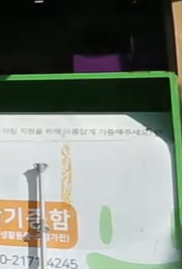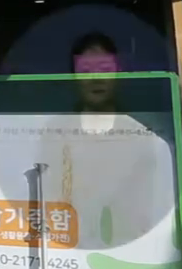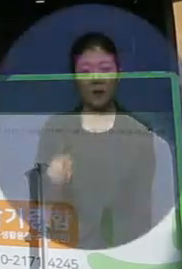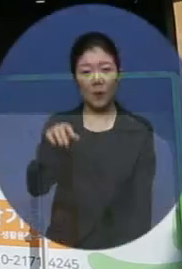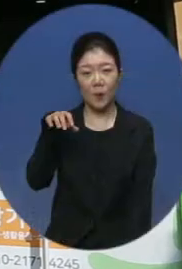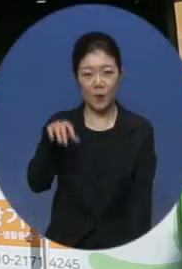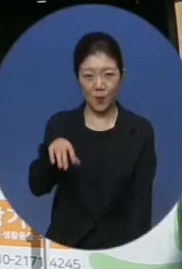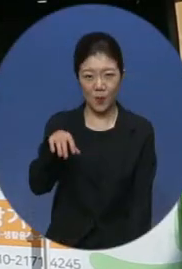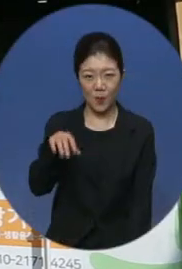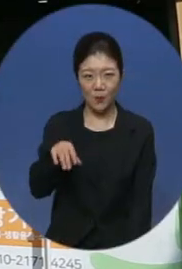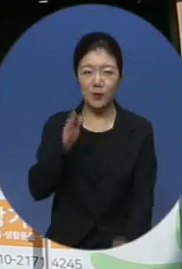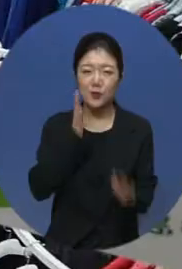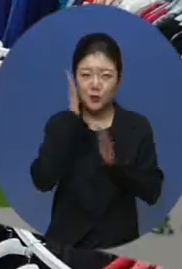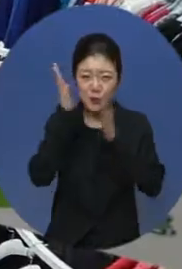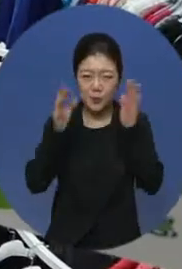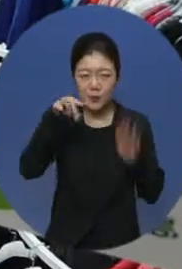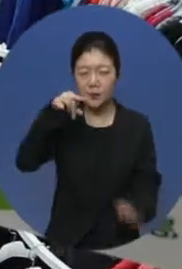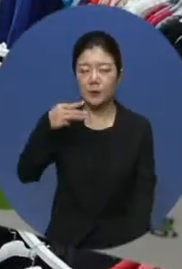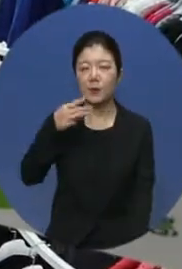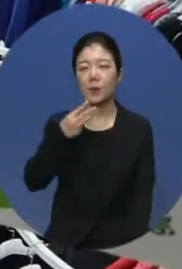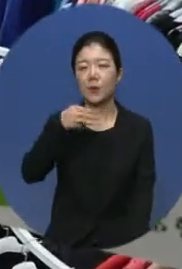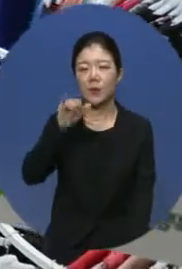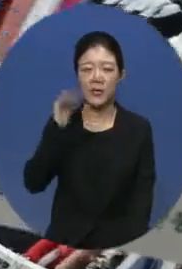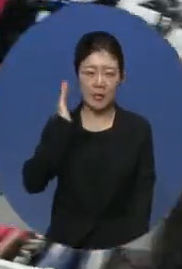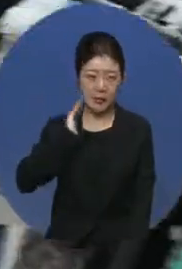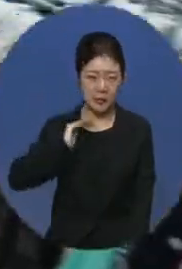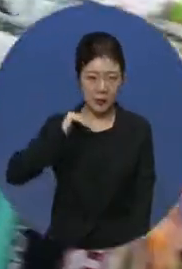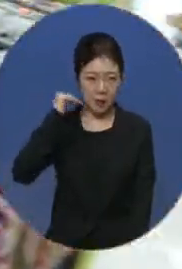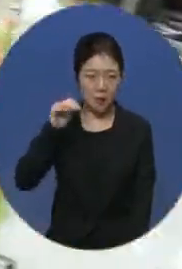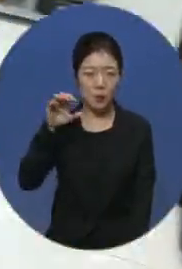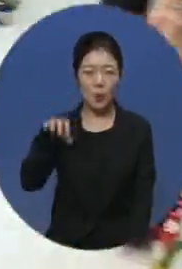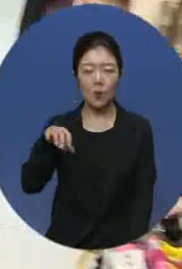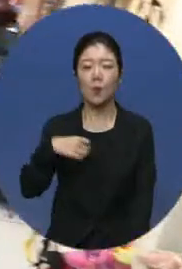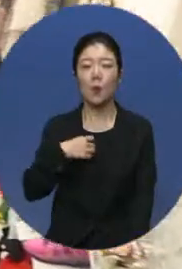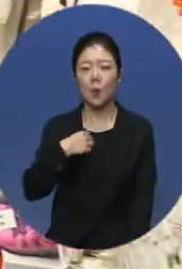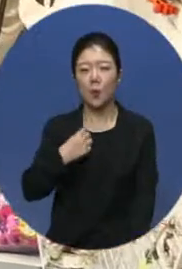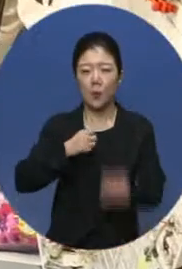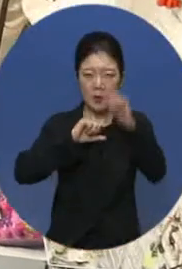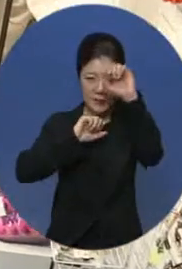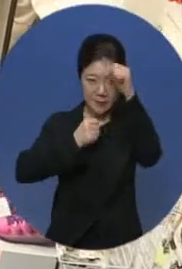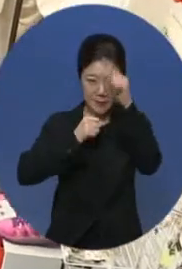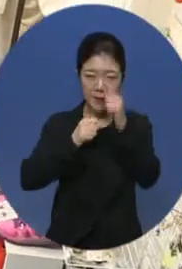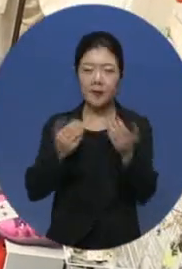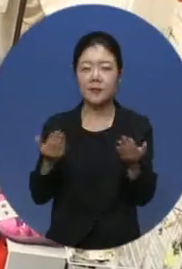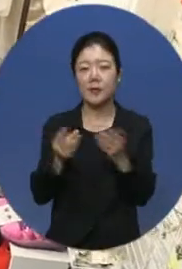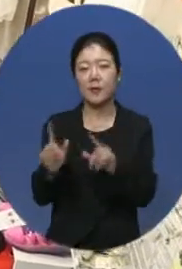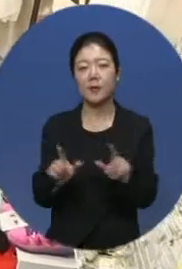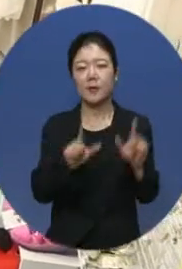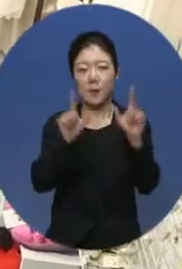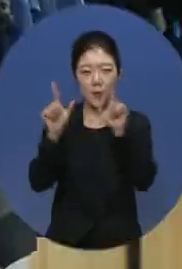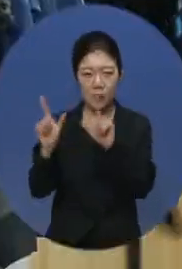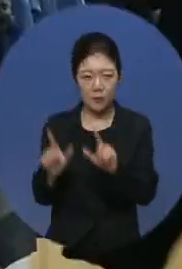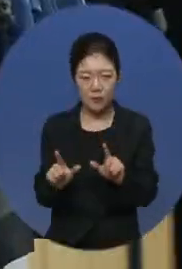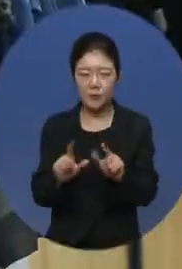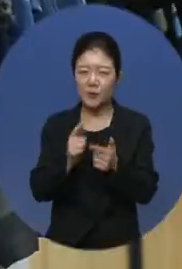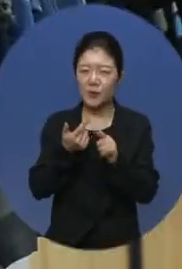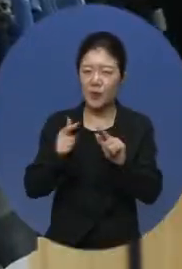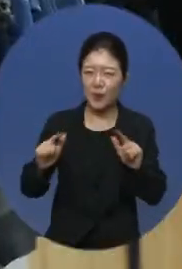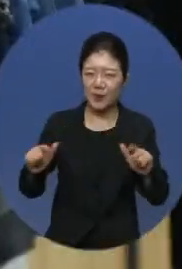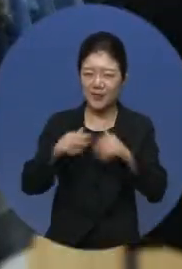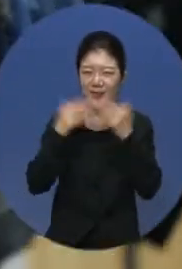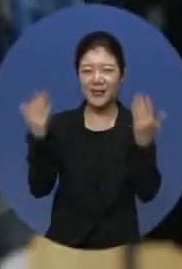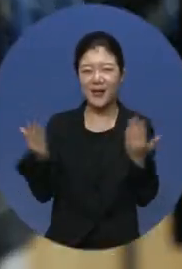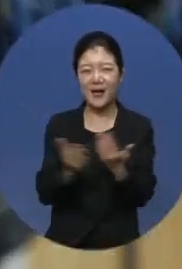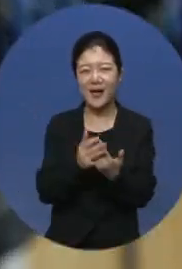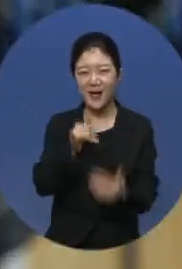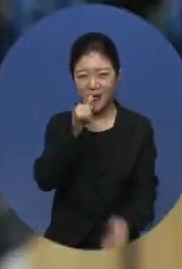이곳이 바로 숲스토리 의정부 본점. 의류부터 신발, 생활용품까지 없는 것 빼고 다